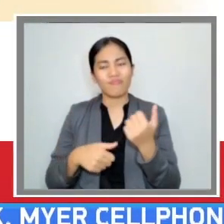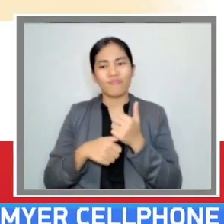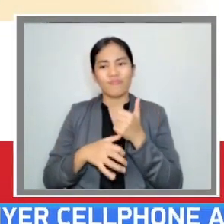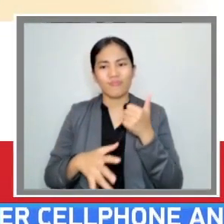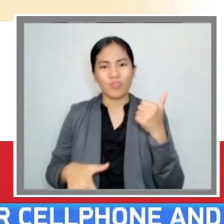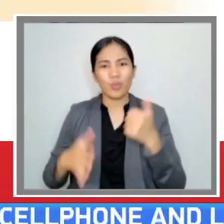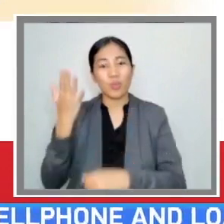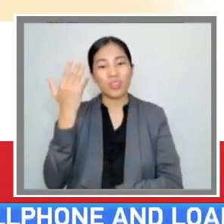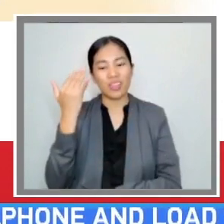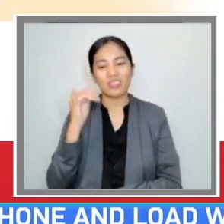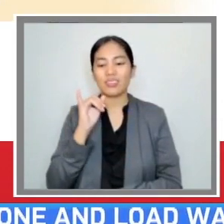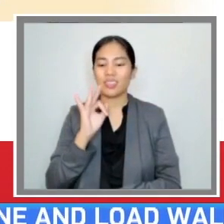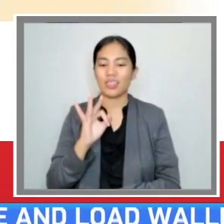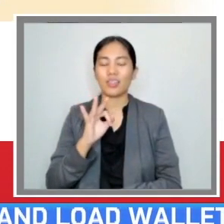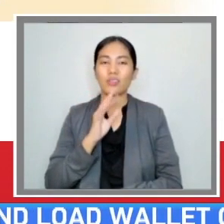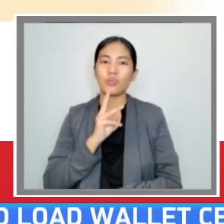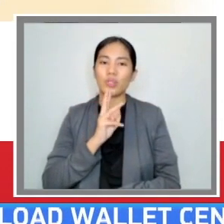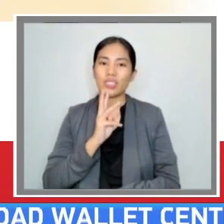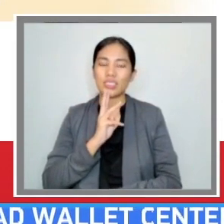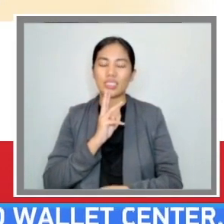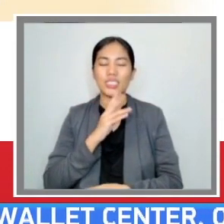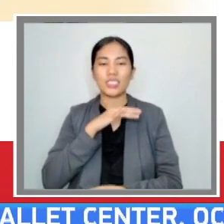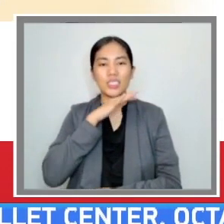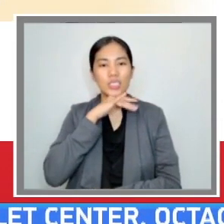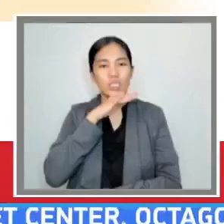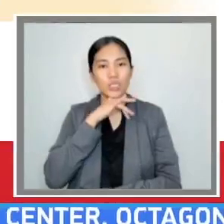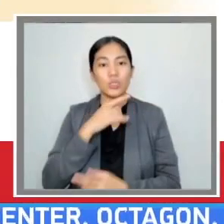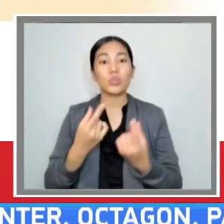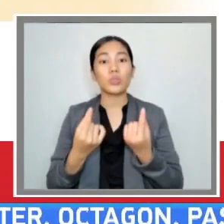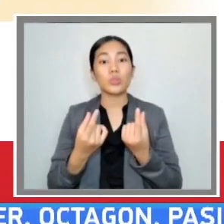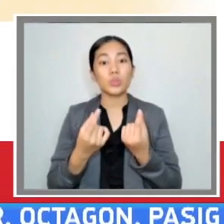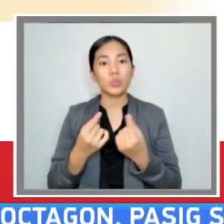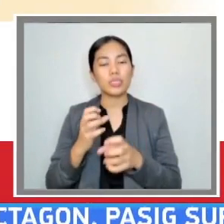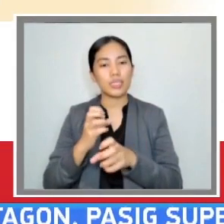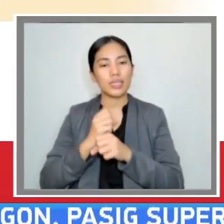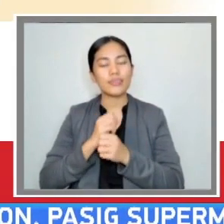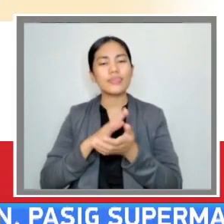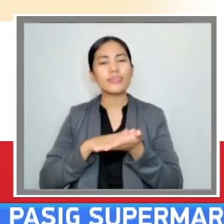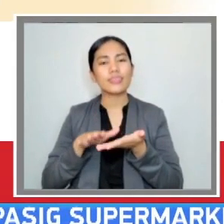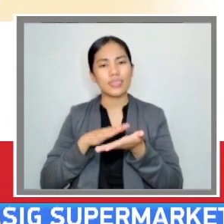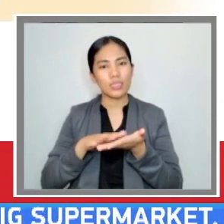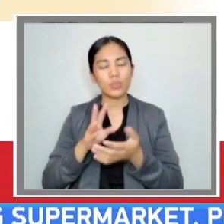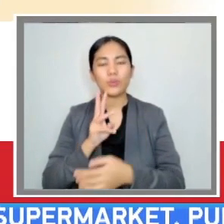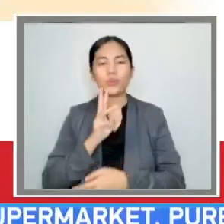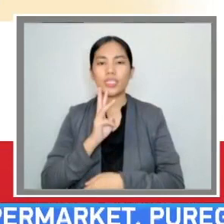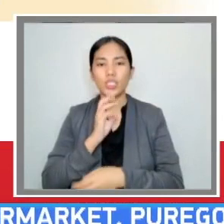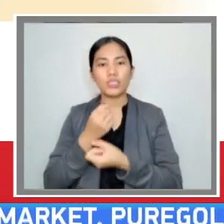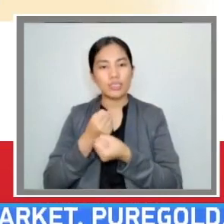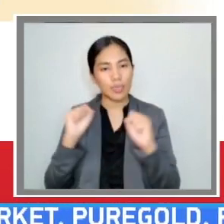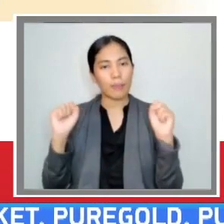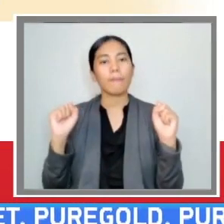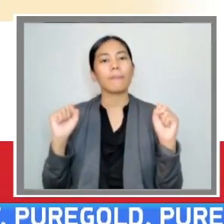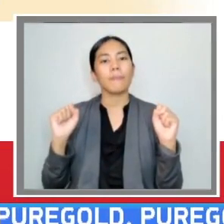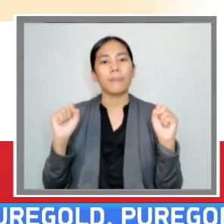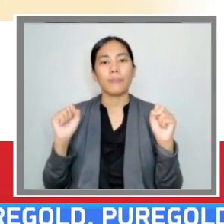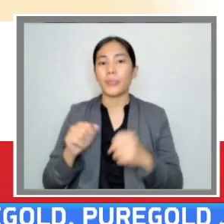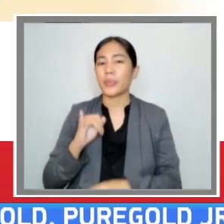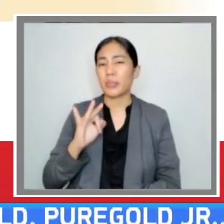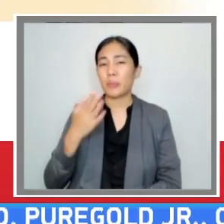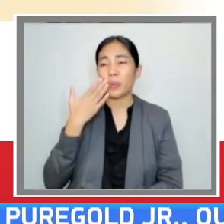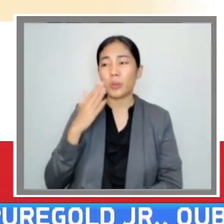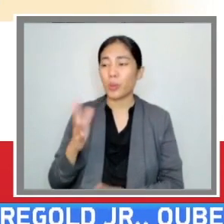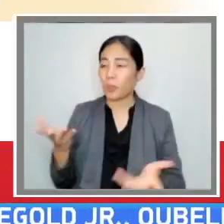tubig. Para po maiwasan yan, uminom o kumuha lamang ng tubig mula sa ligtas na source. Kung hindi naman sigurado sa